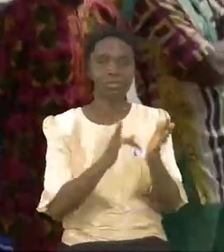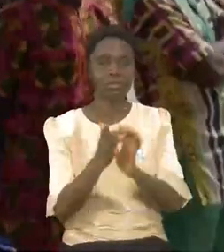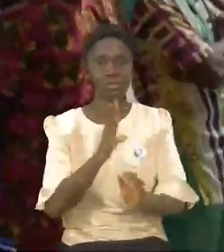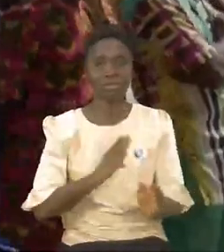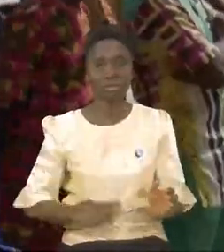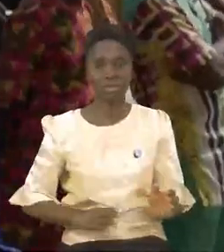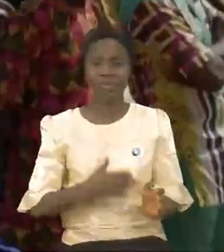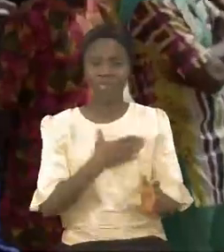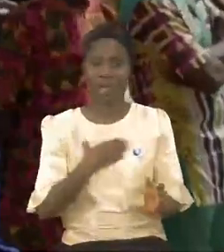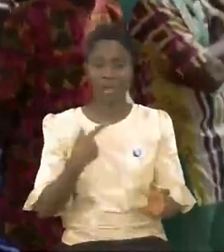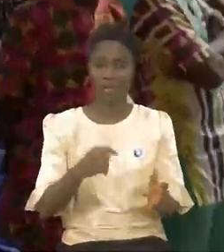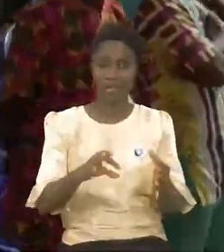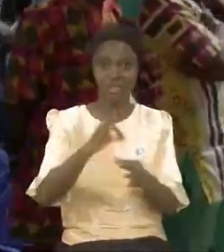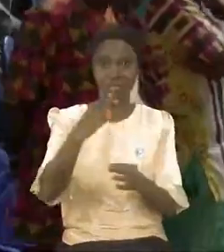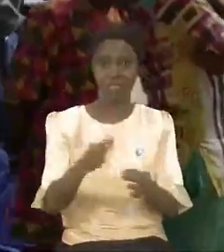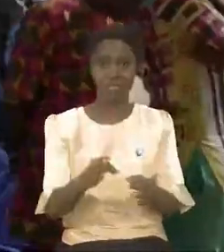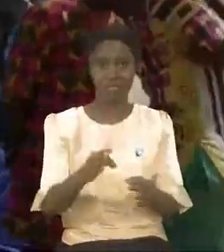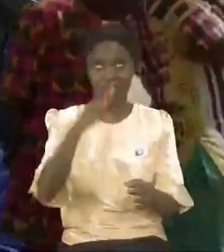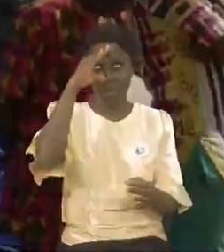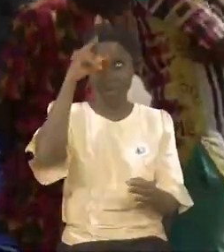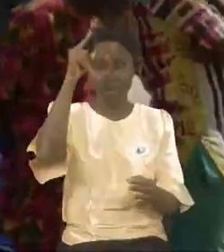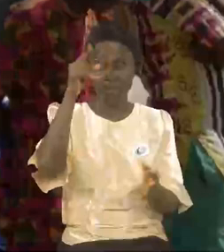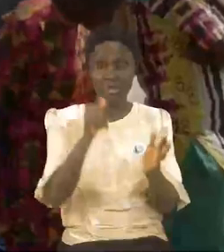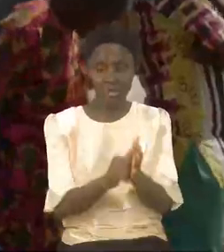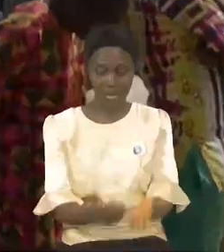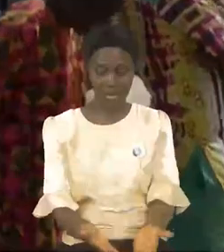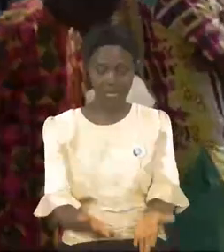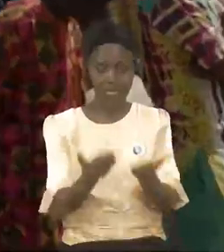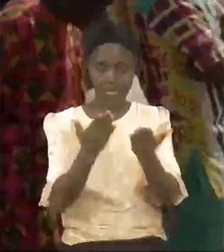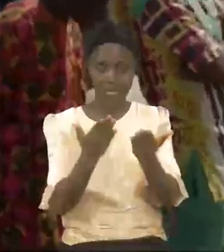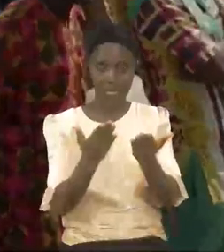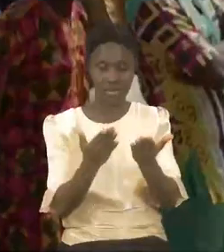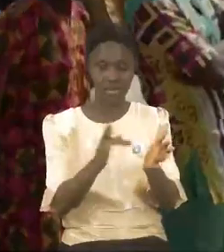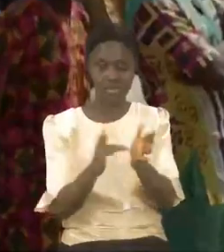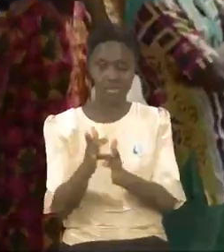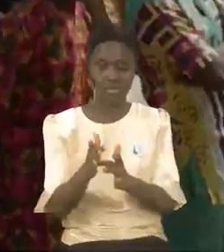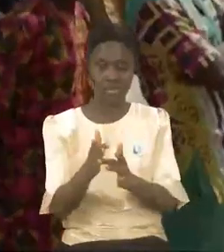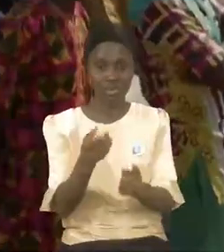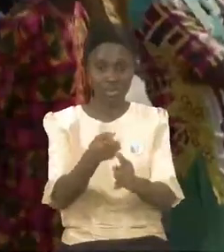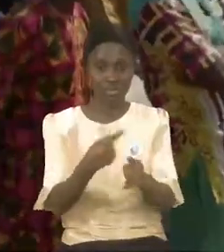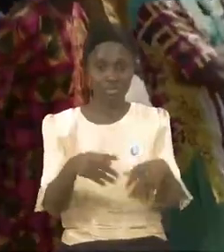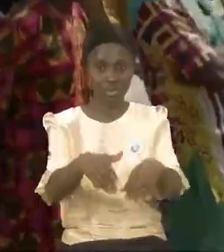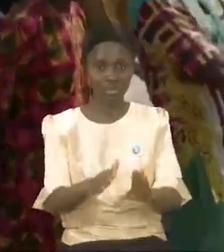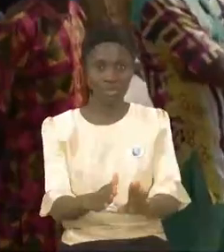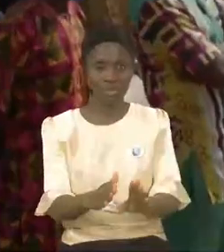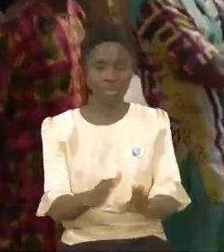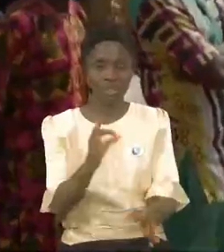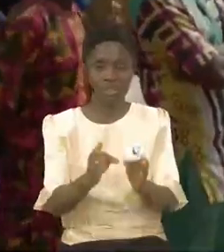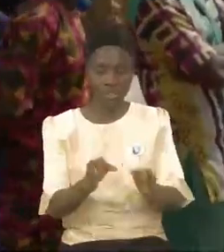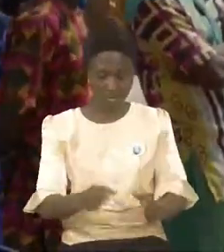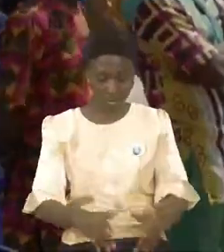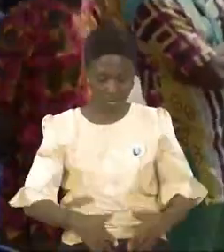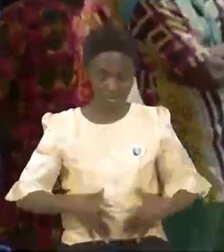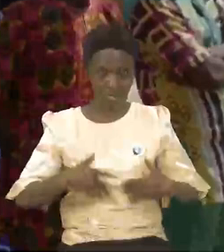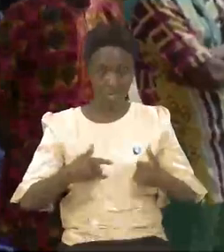Jésus-Christ. Et si l'esprit de celui qui a ressuscité Jésus d'entre les morts demeure dans votre corps mortel, il va